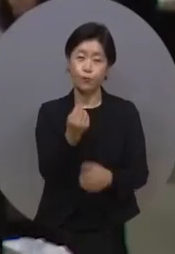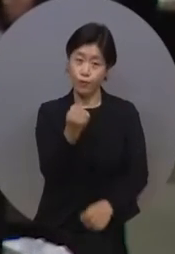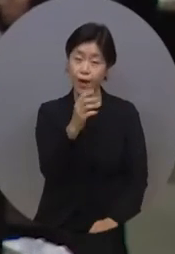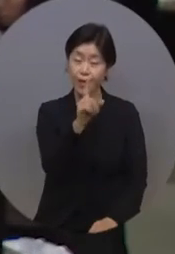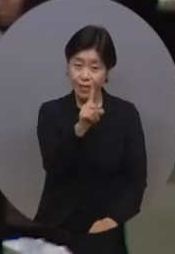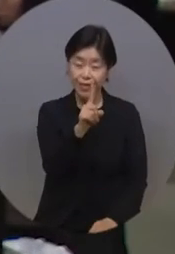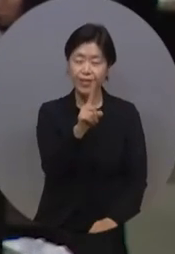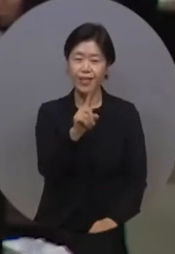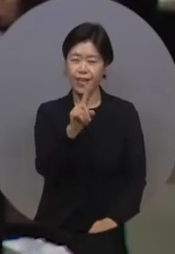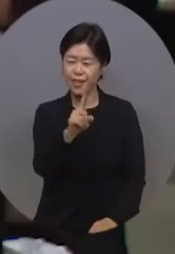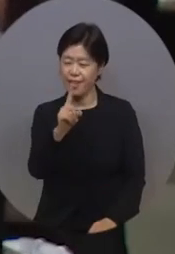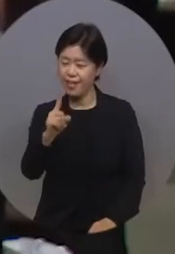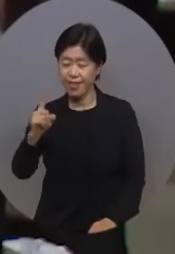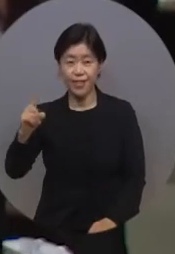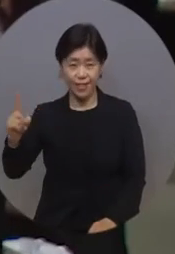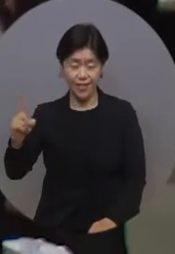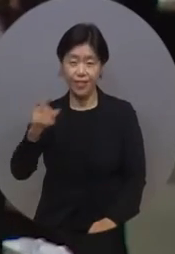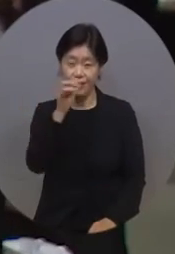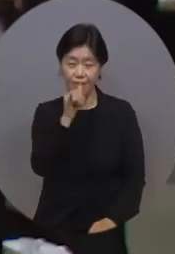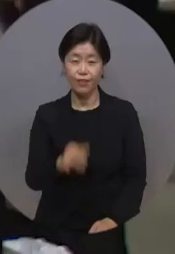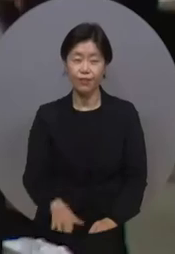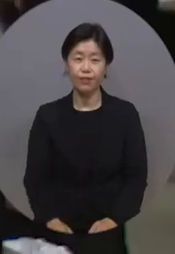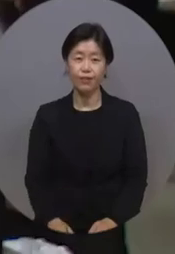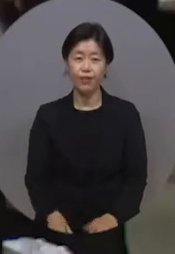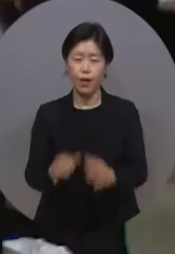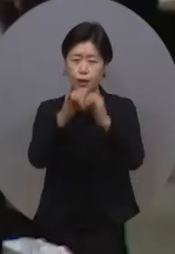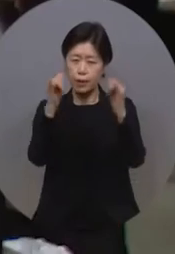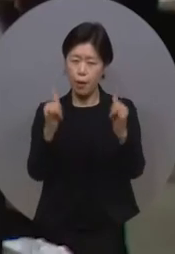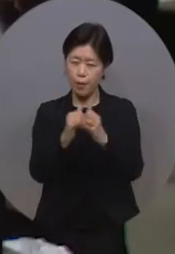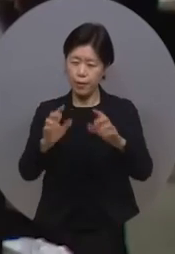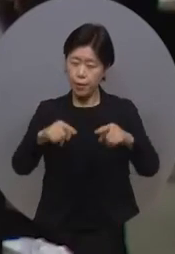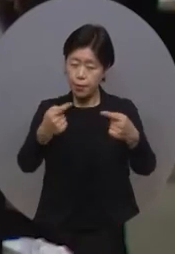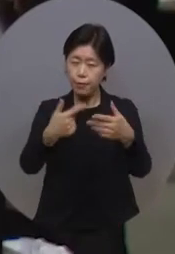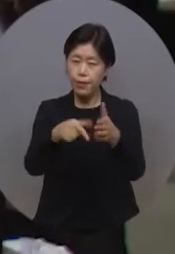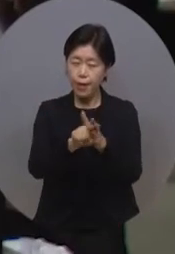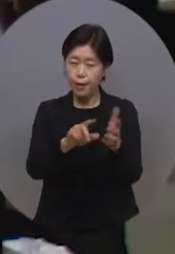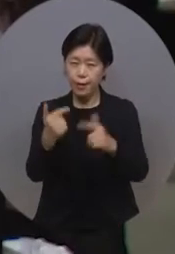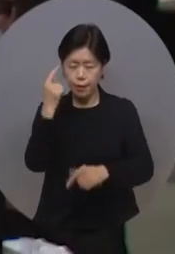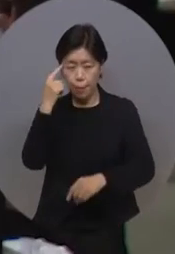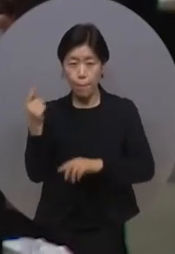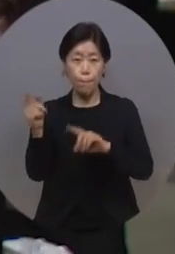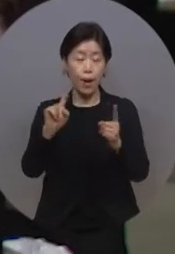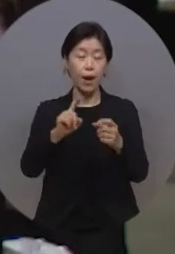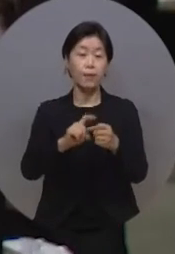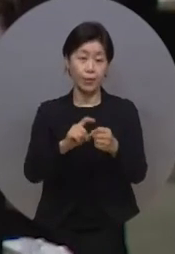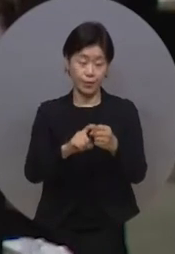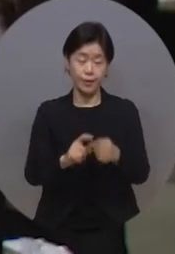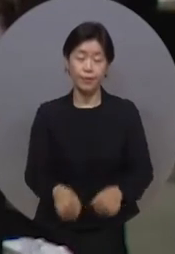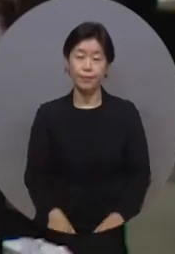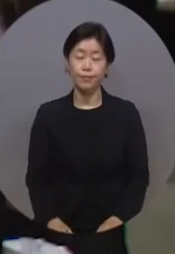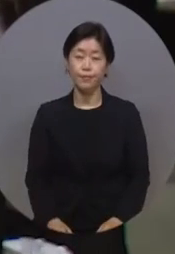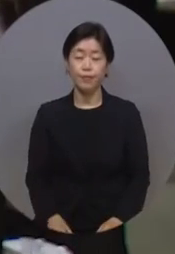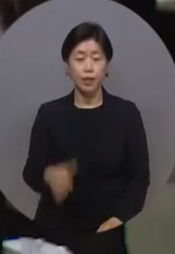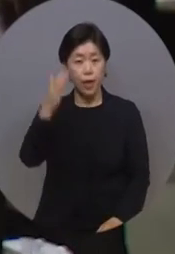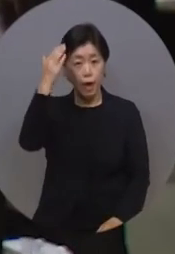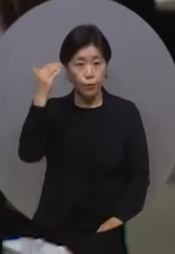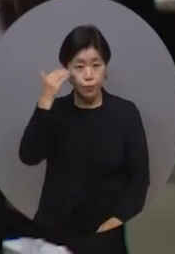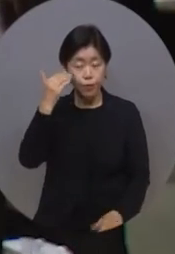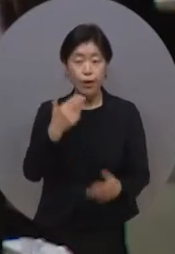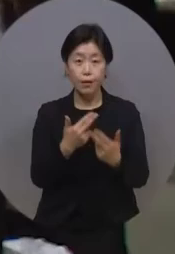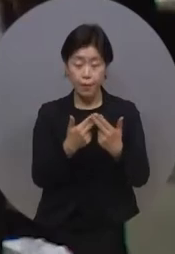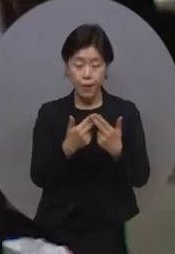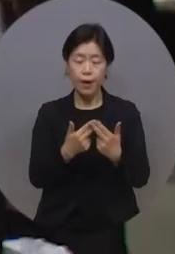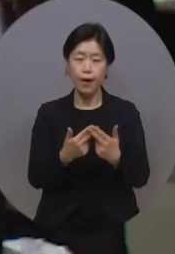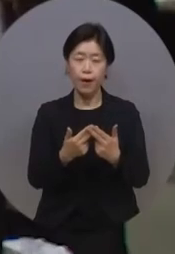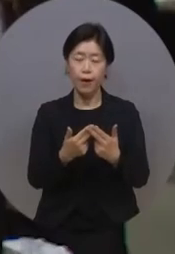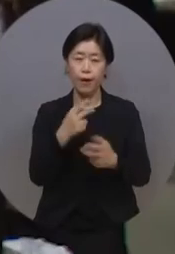전국 지체장애인들의 사회 참여 의식을 제고하고자 제정됐습니다 한국 지체장애인협회는 매년